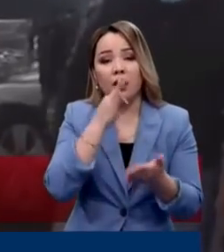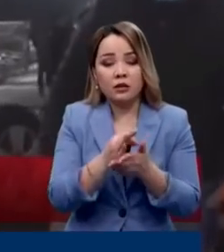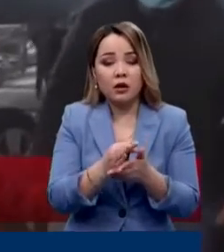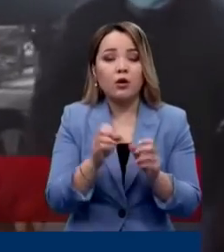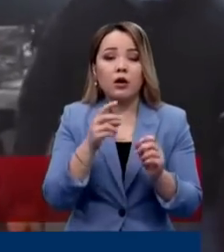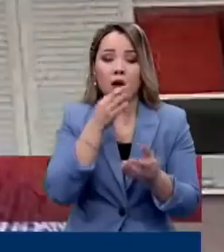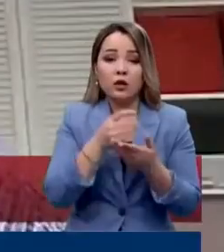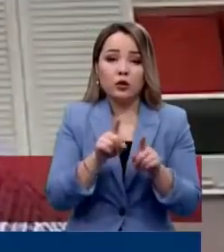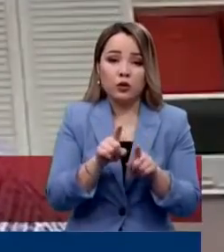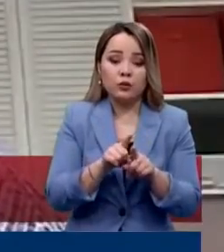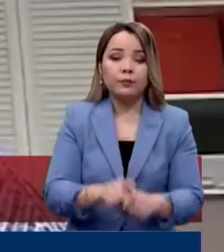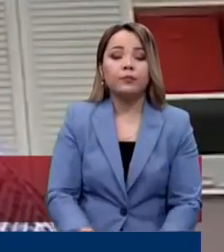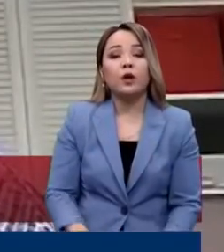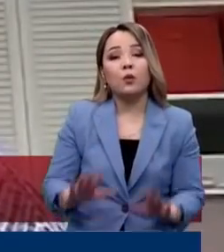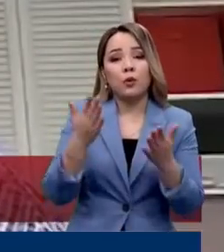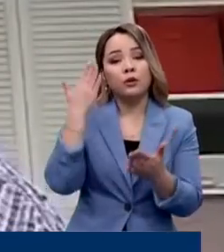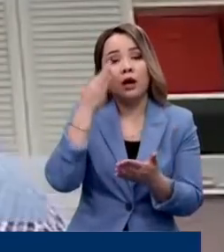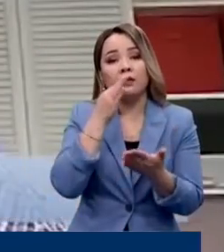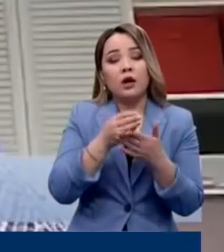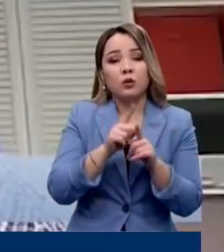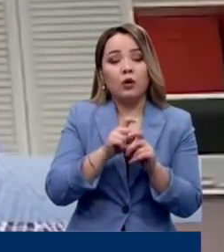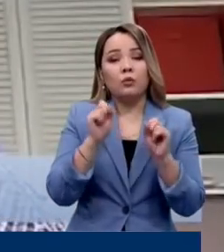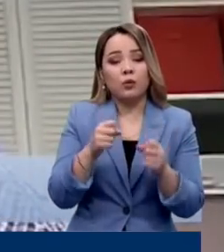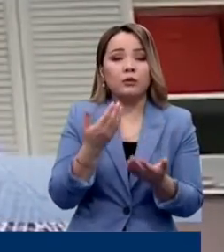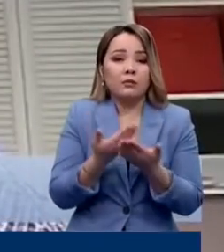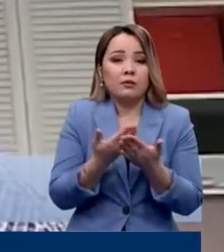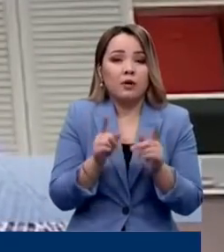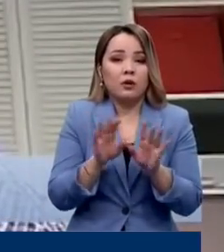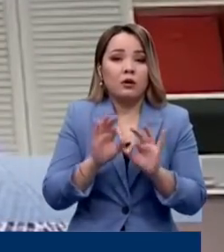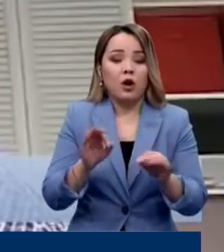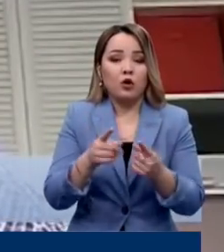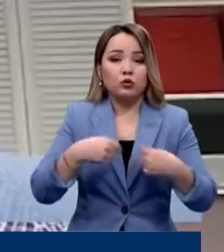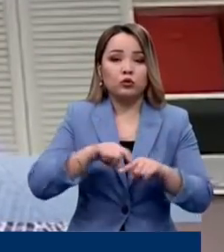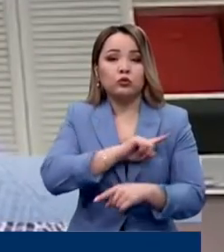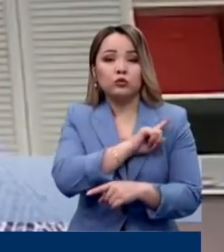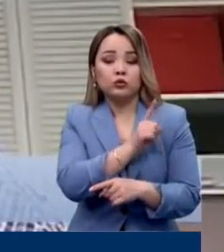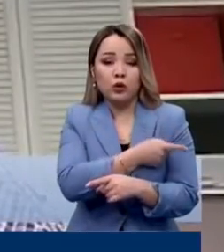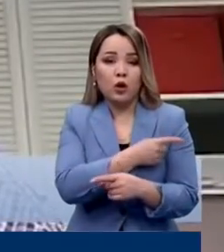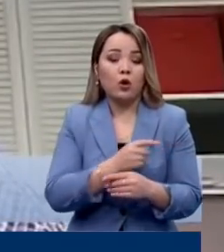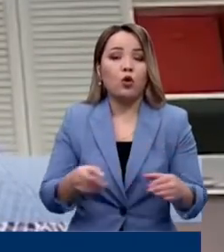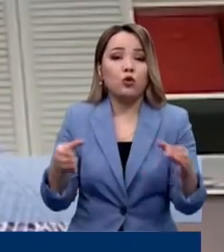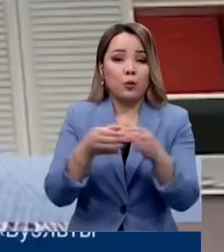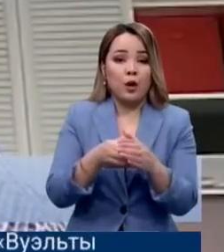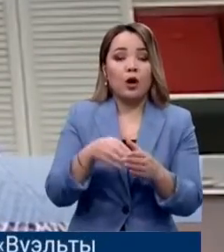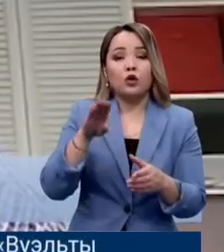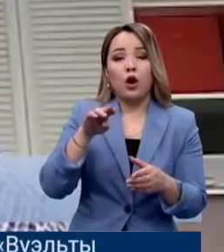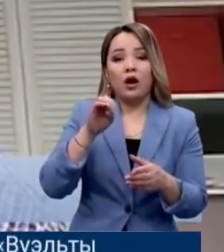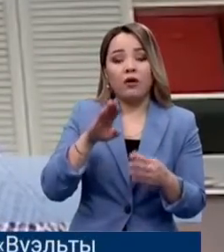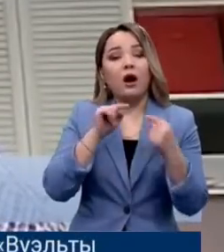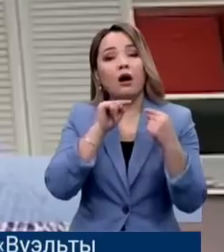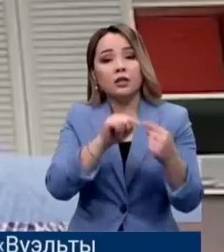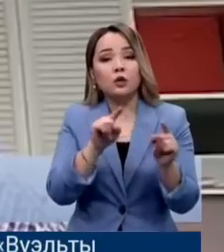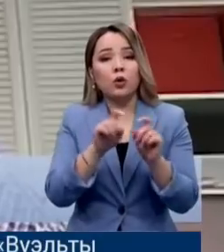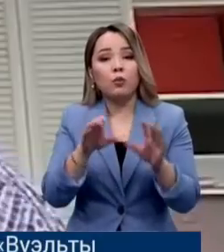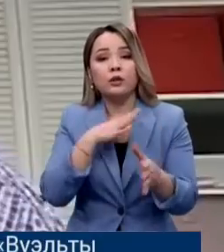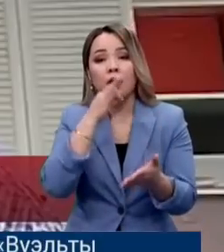жоққа шығармайды. Болжам есебінде қабылдаймыз. Себебі күштік құрылымның Тоқаевқа қаршығы мүмкін